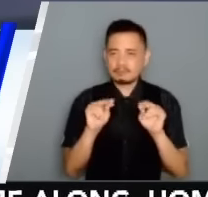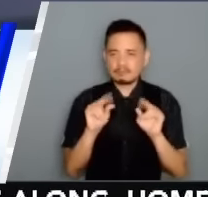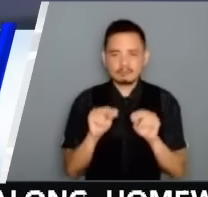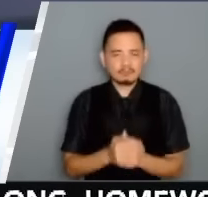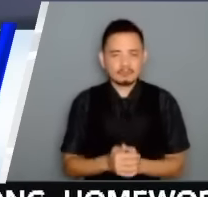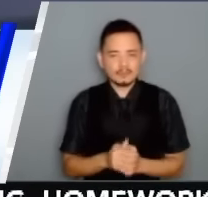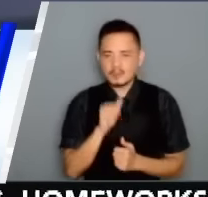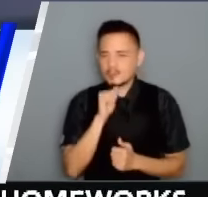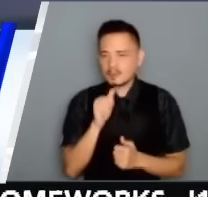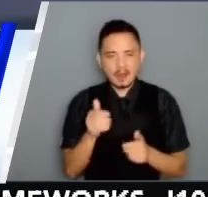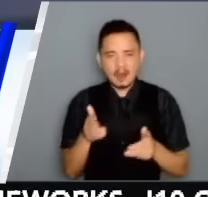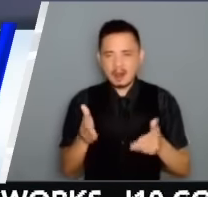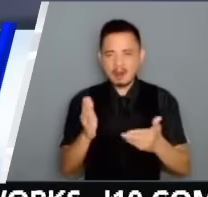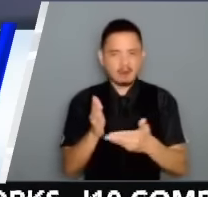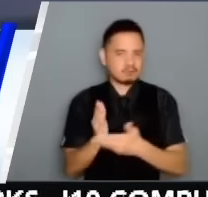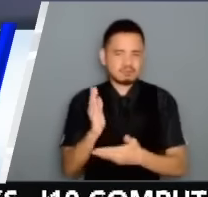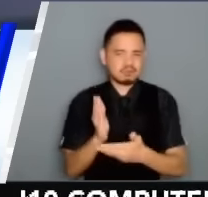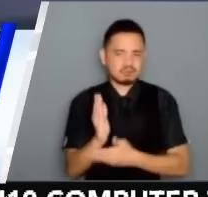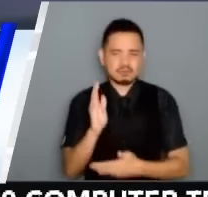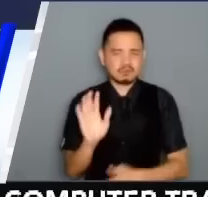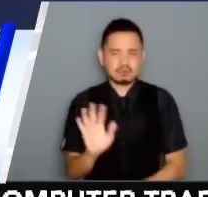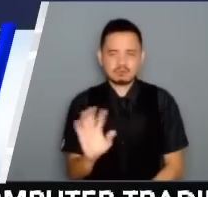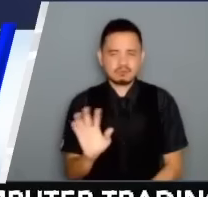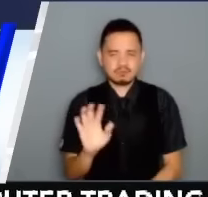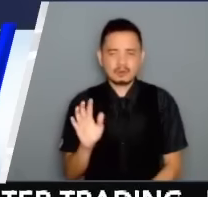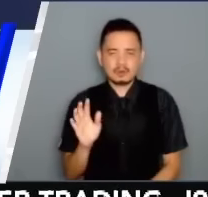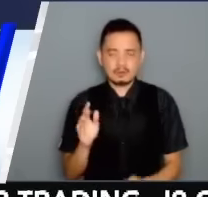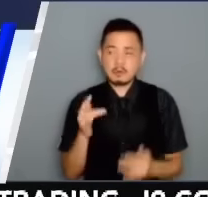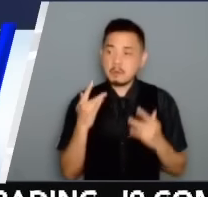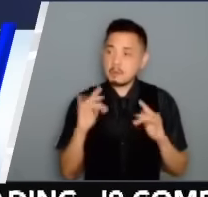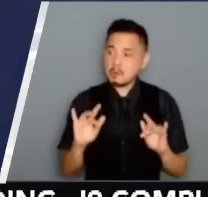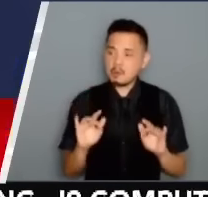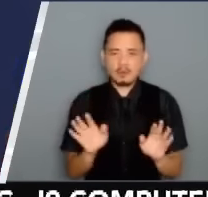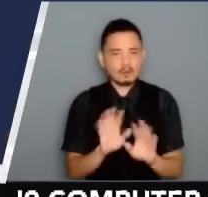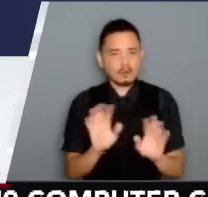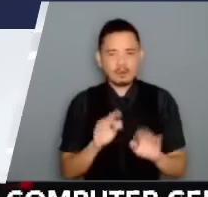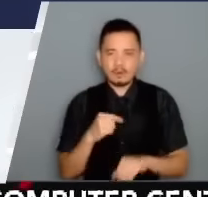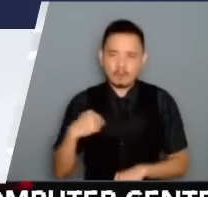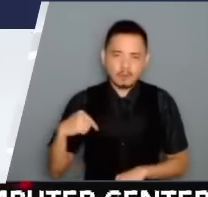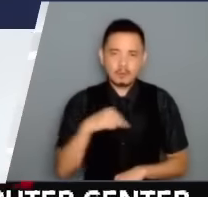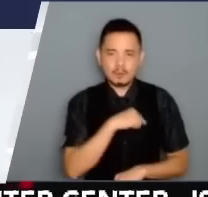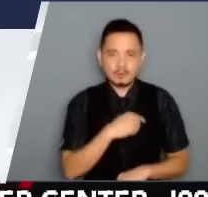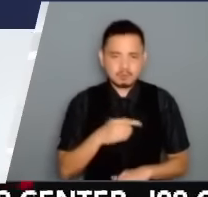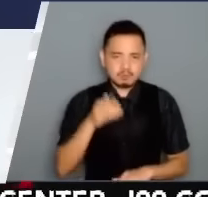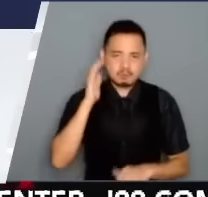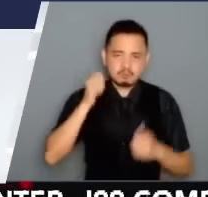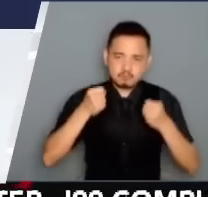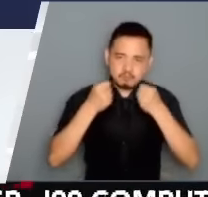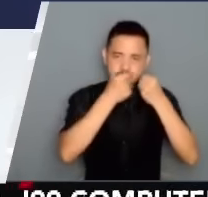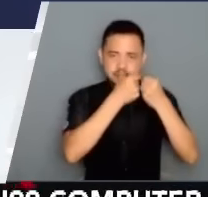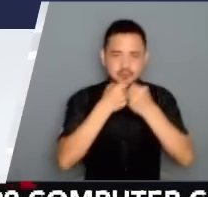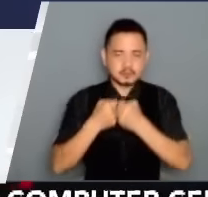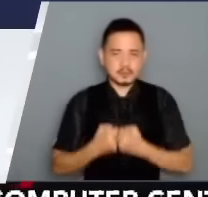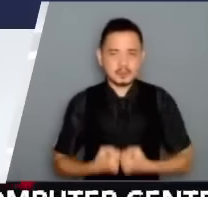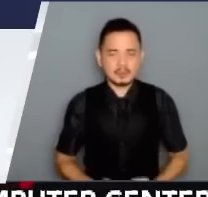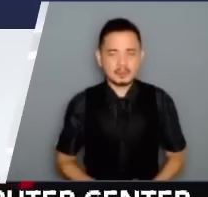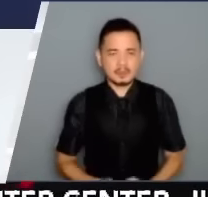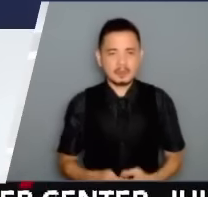hinayaan sila. No, lumaban po tayo. Although they were numerically